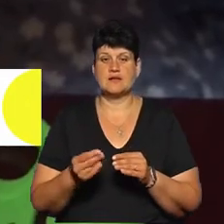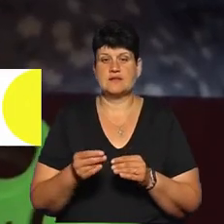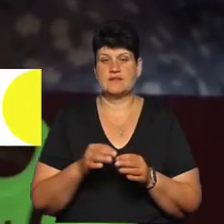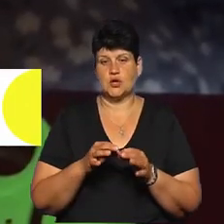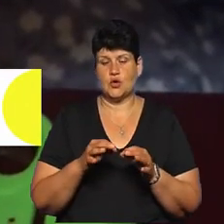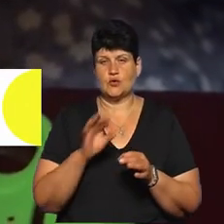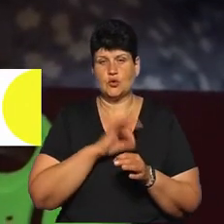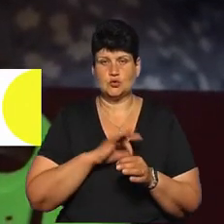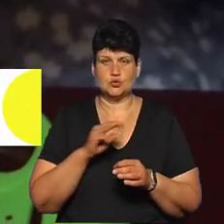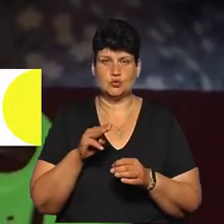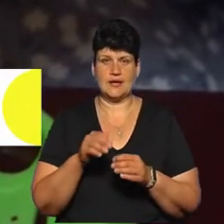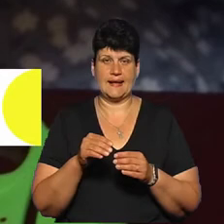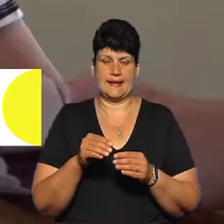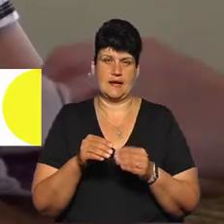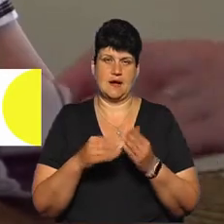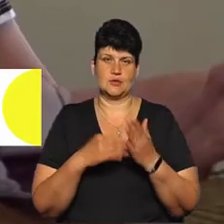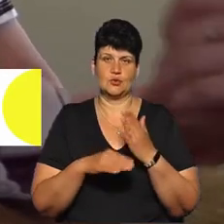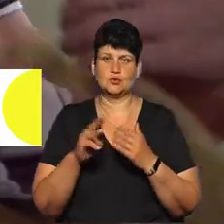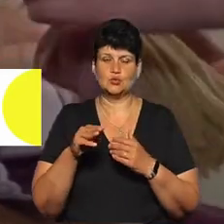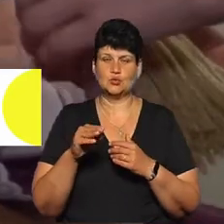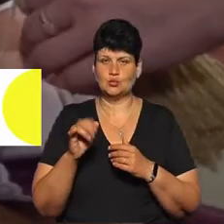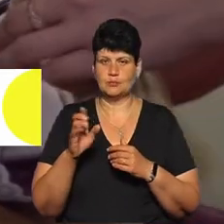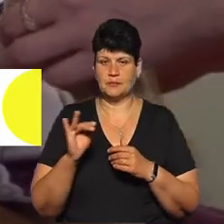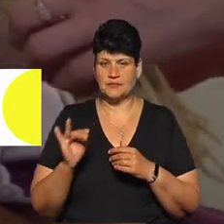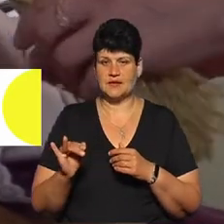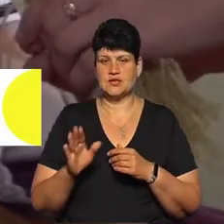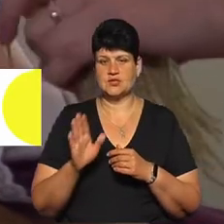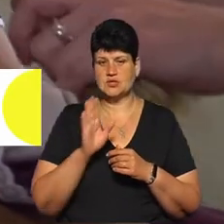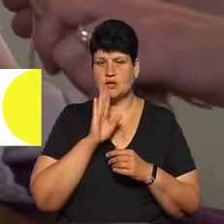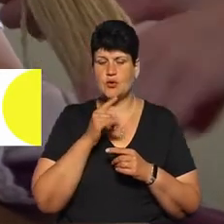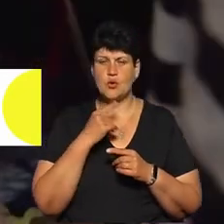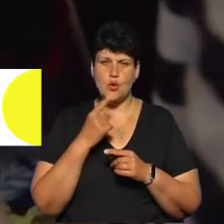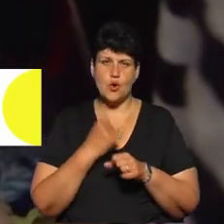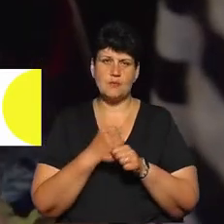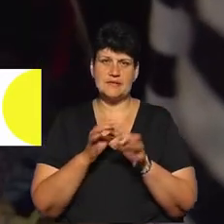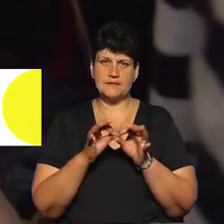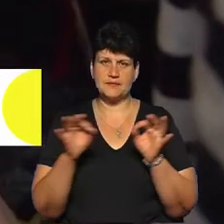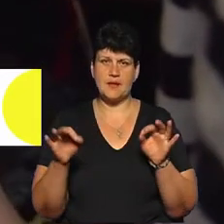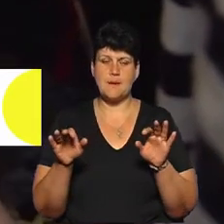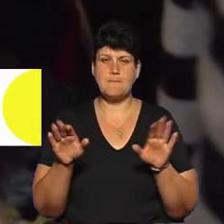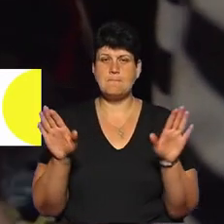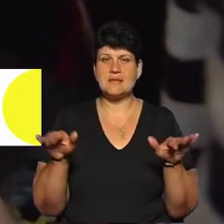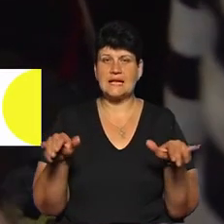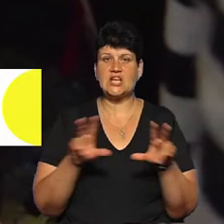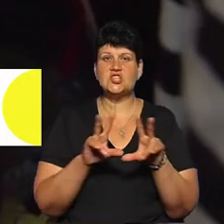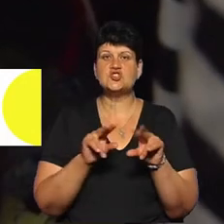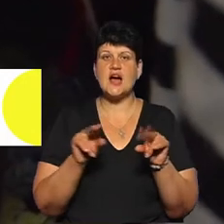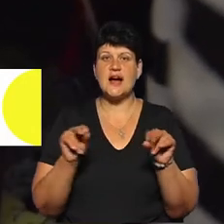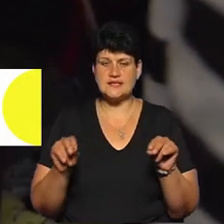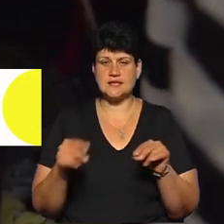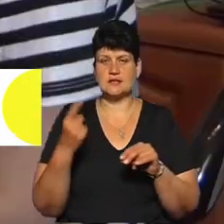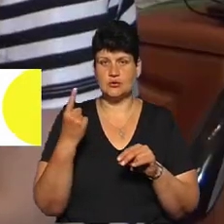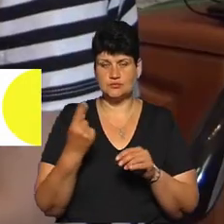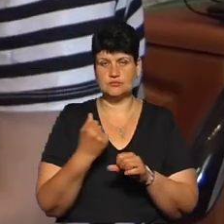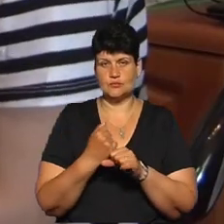картонні туби з-під паперових рушників. Харків'янка Віра з ниток виготовляє птахів щастя. На один такий виріб майстриня витрачає